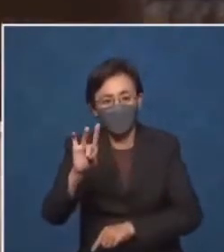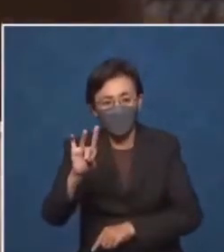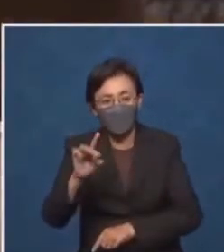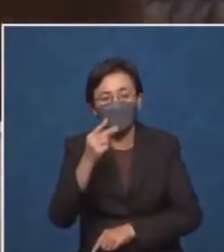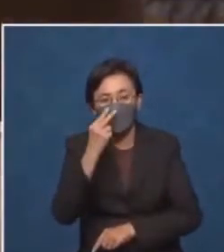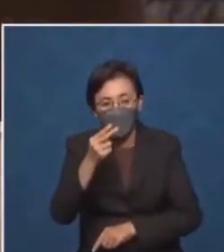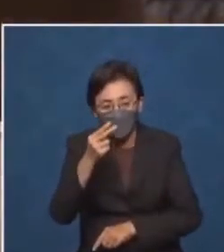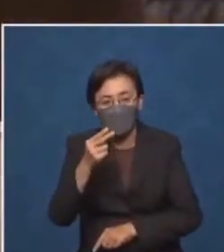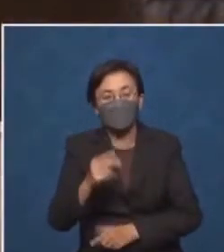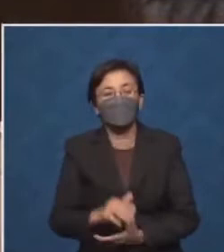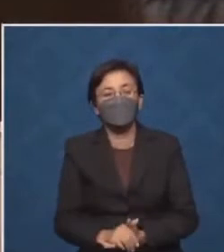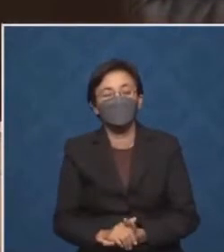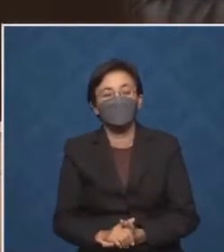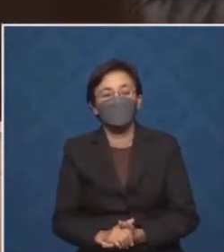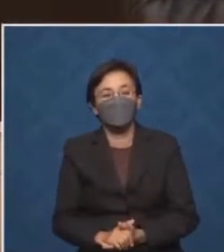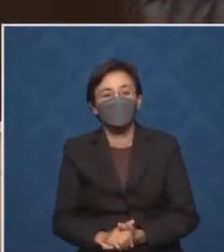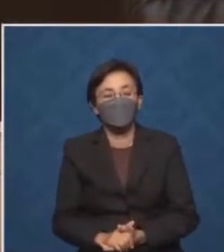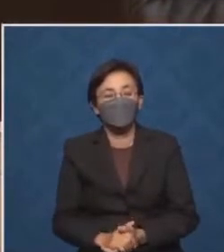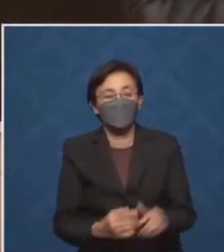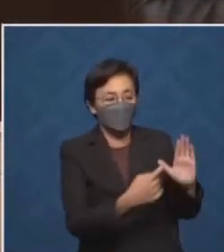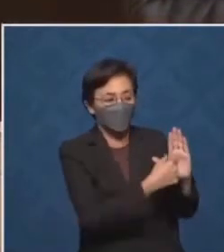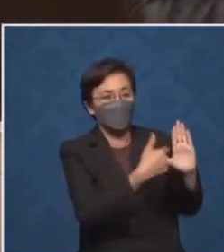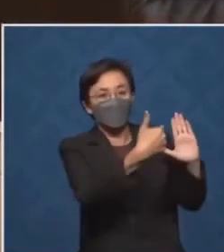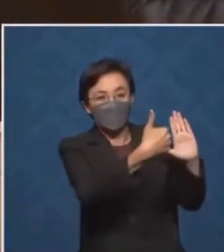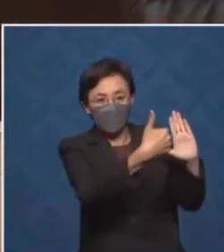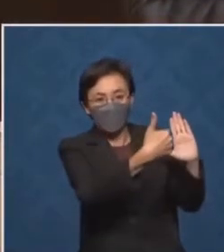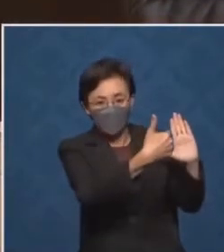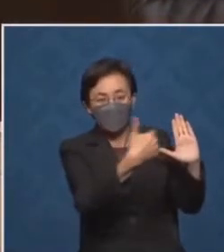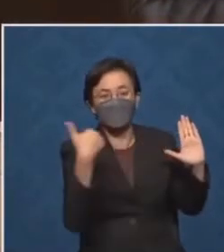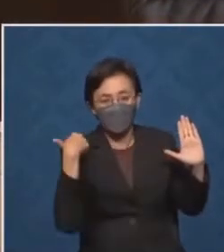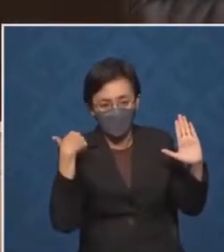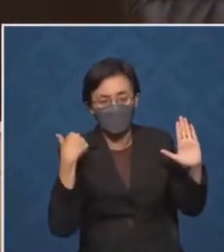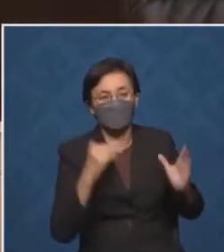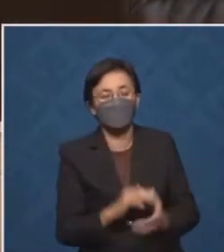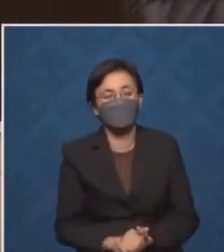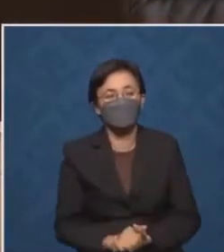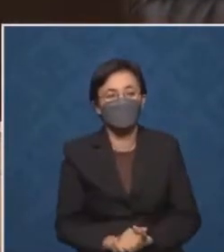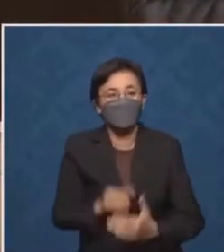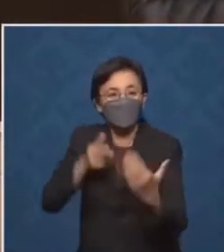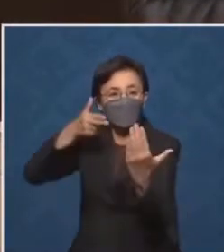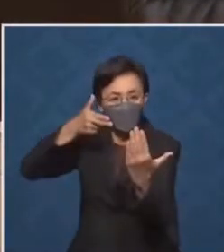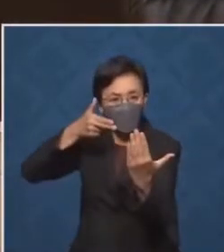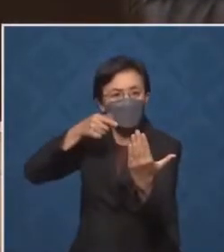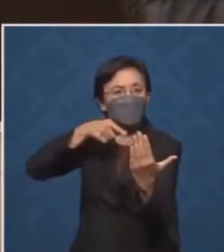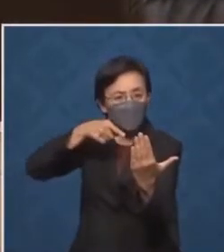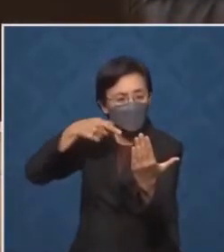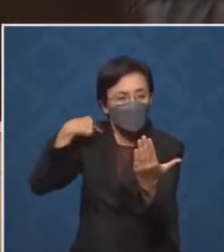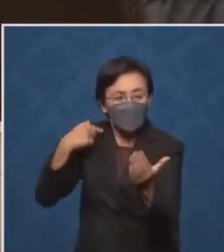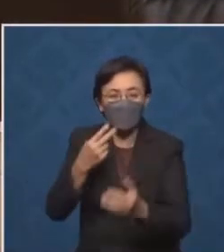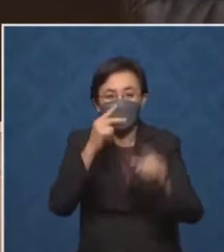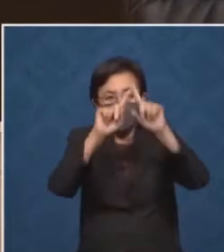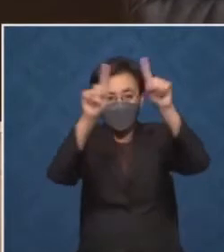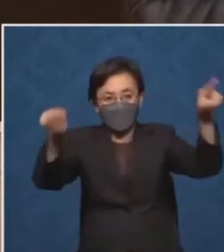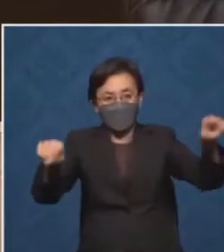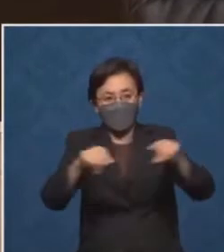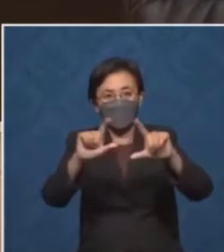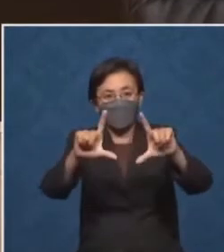ากลองจับไปที่ภาพนนอยู่ นะครบท่านต้ดูที่จอใหญ่